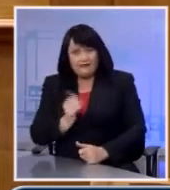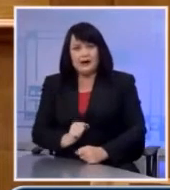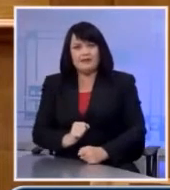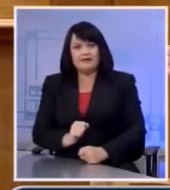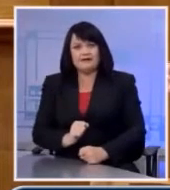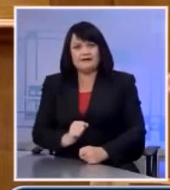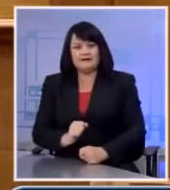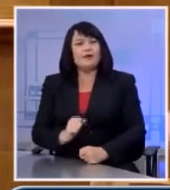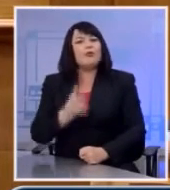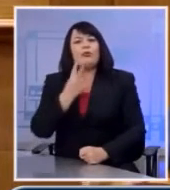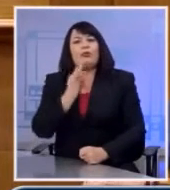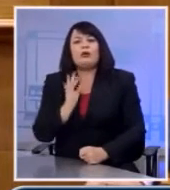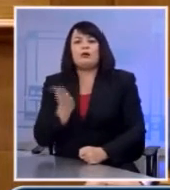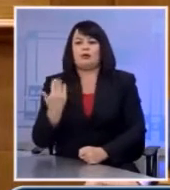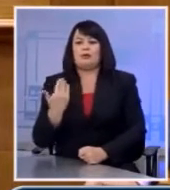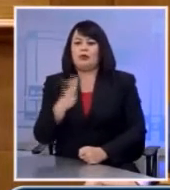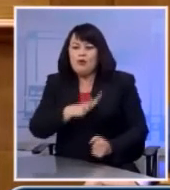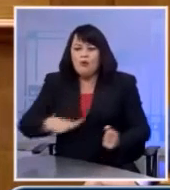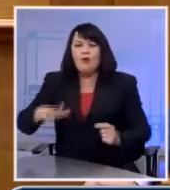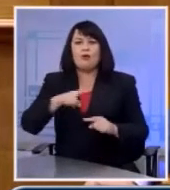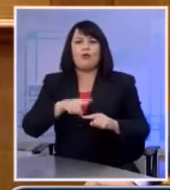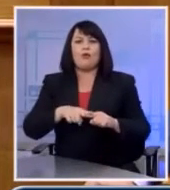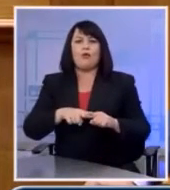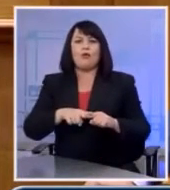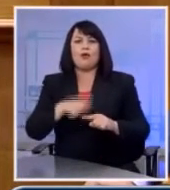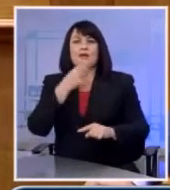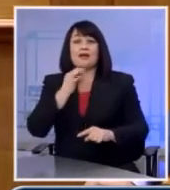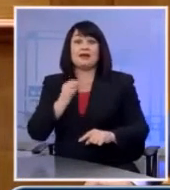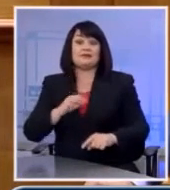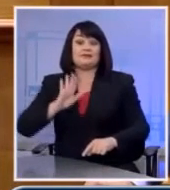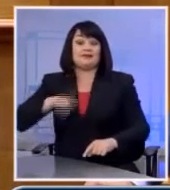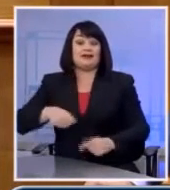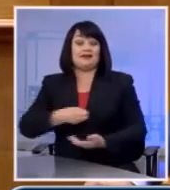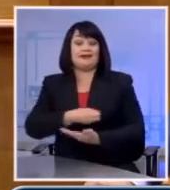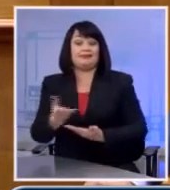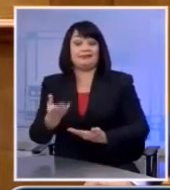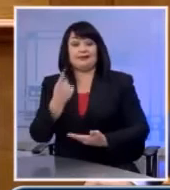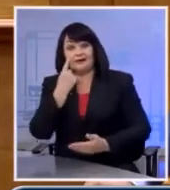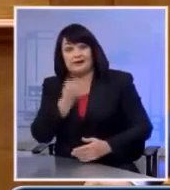γιατί όλοι αυτοί παίζουν τα ρέστα τους